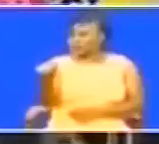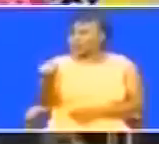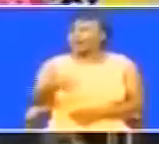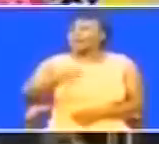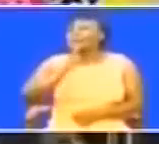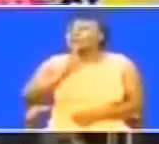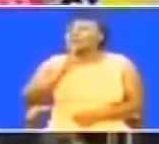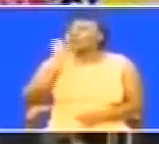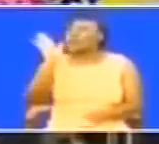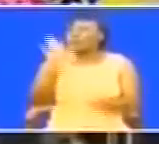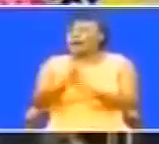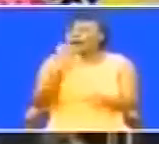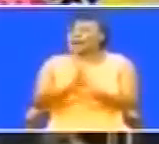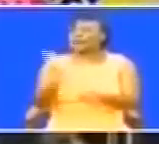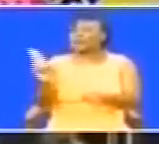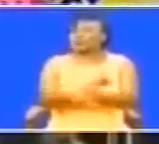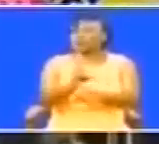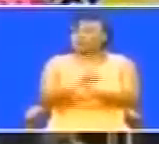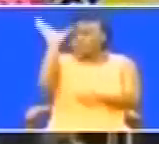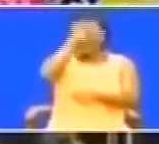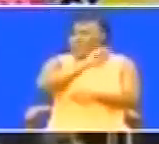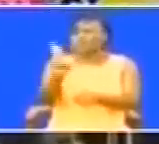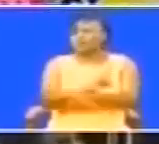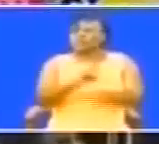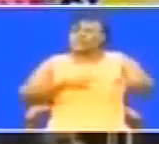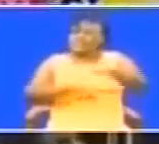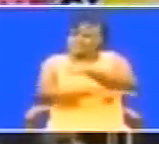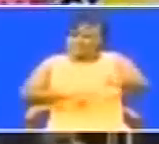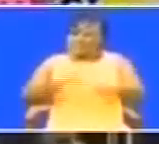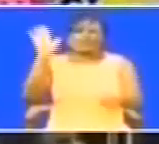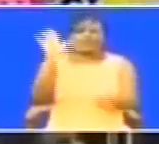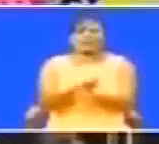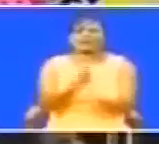borrowing, over spending and over stealing.